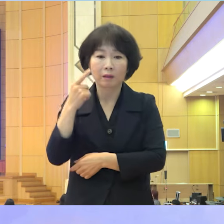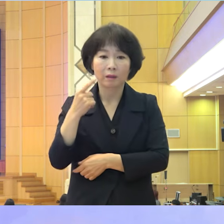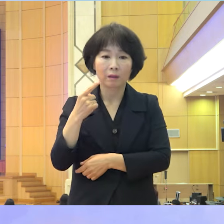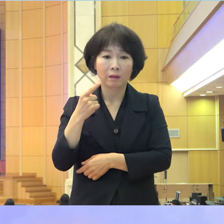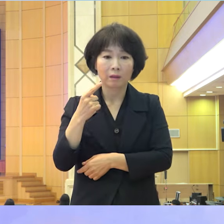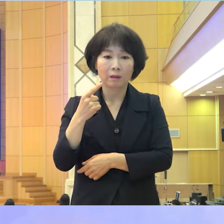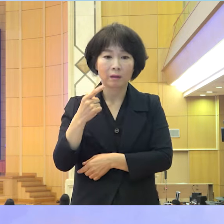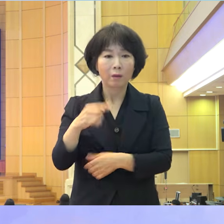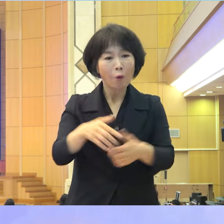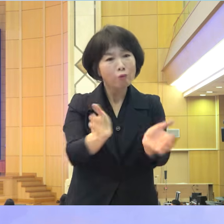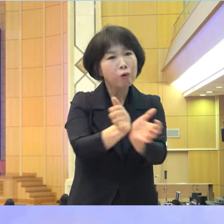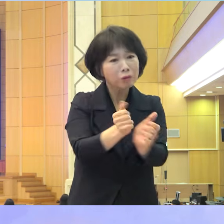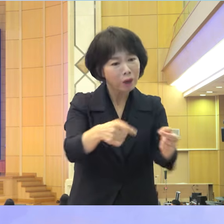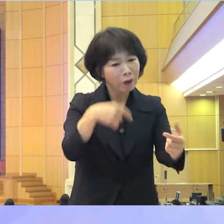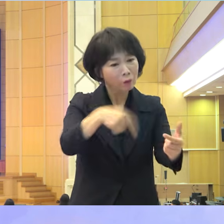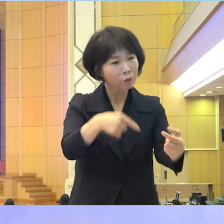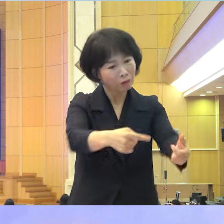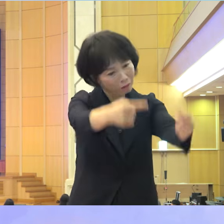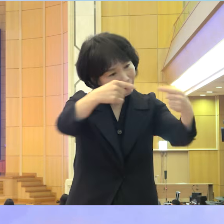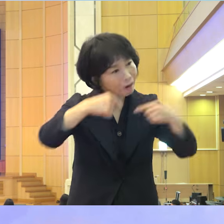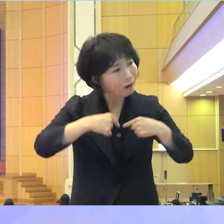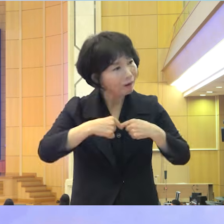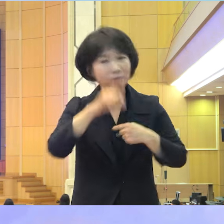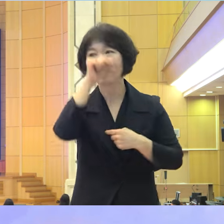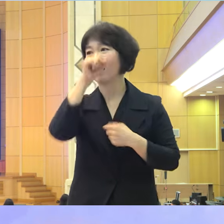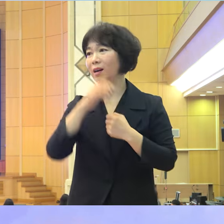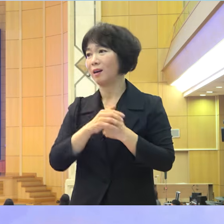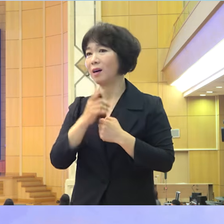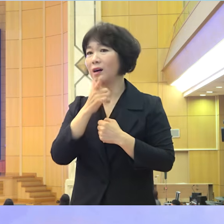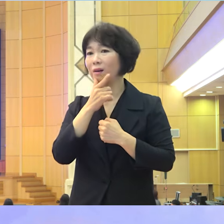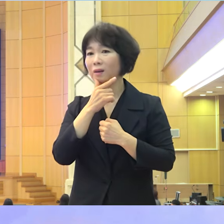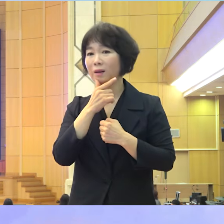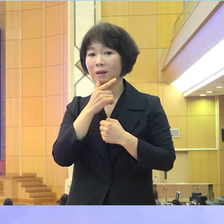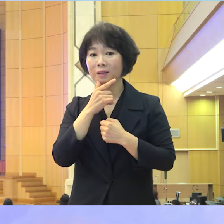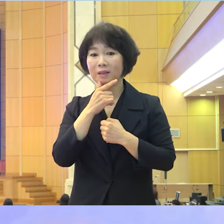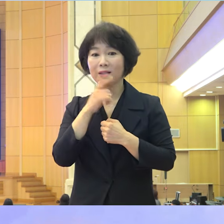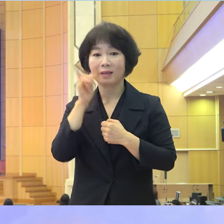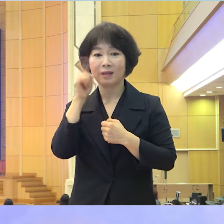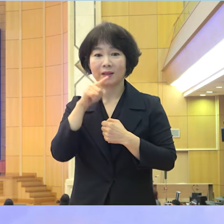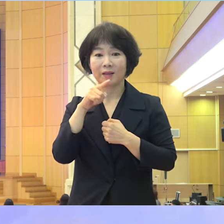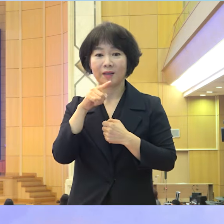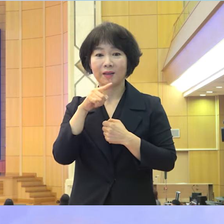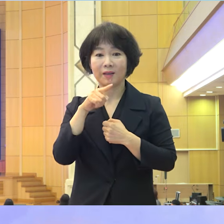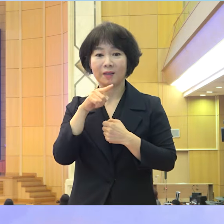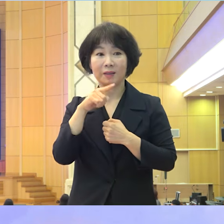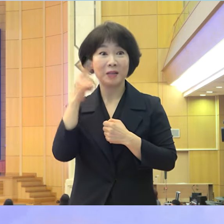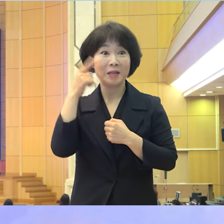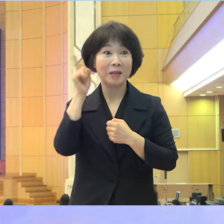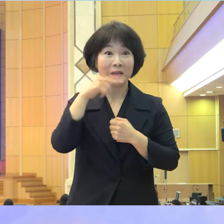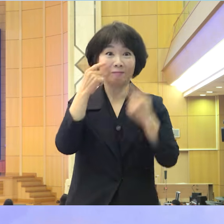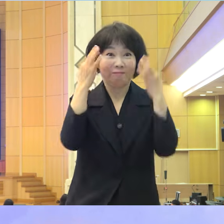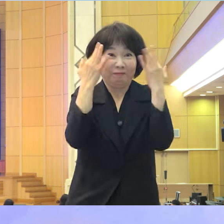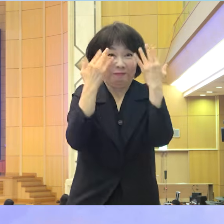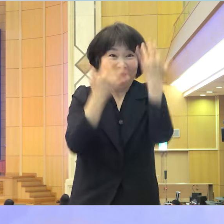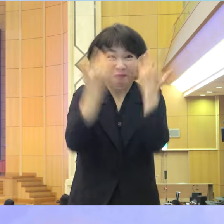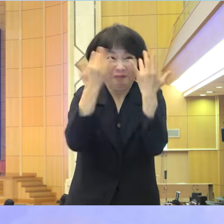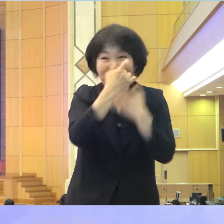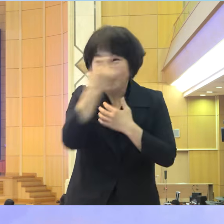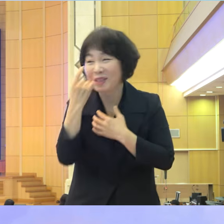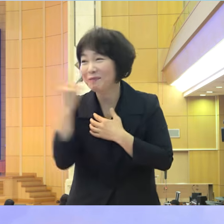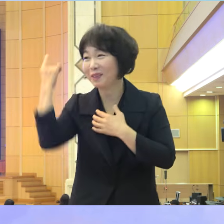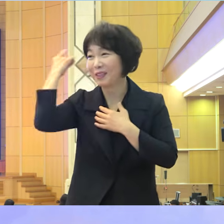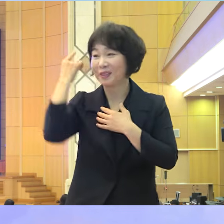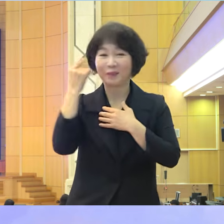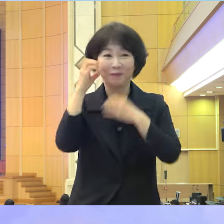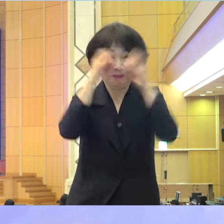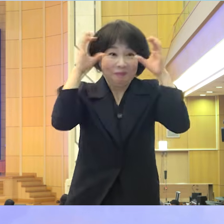구역장 교육도 안 나온 사람이 구역장 한다고 말이 돼요? 이번은 내가 독수리눈으로 보겠습니다. 한